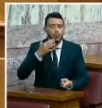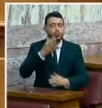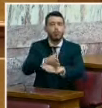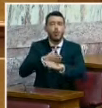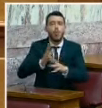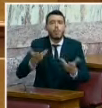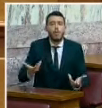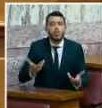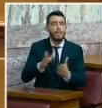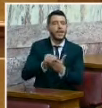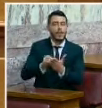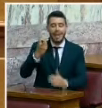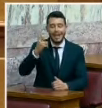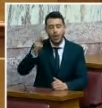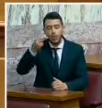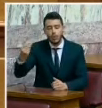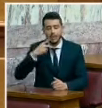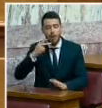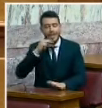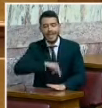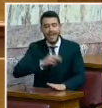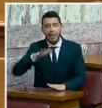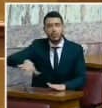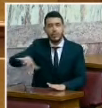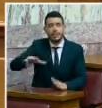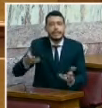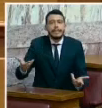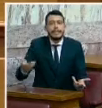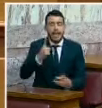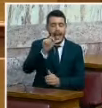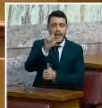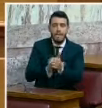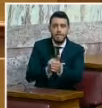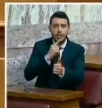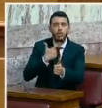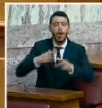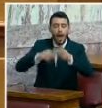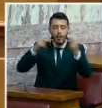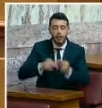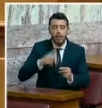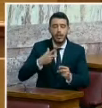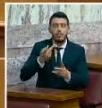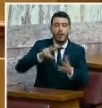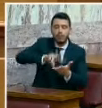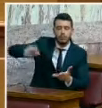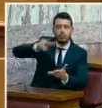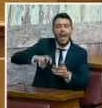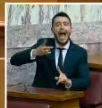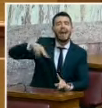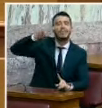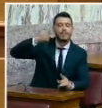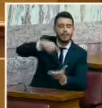την αύξηση του κατώτατου μισθού και θα τους πάρετε παραπάνω από ένα μισθό πίσω από την αύξηση της φορολογίας.